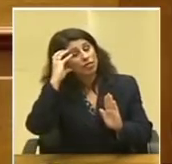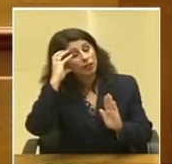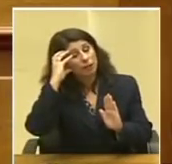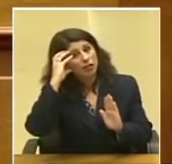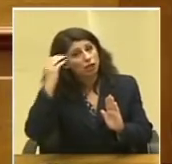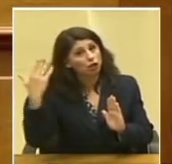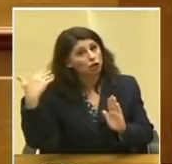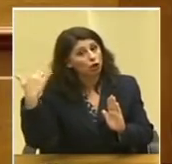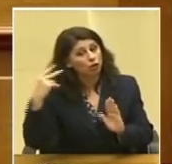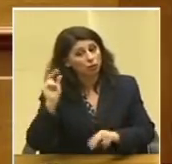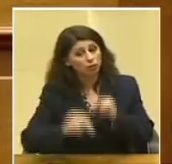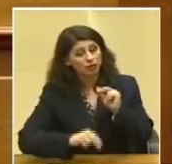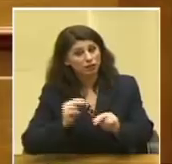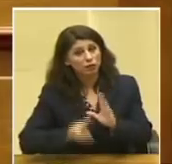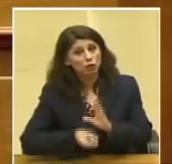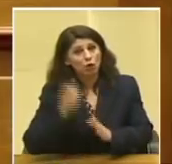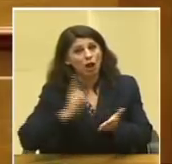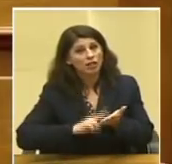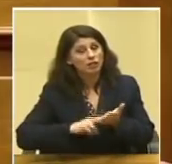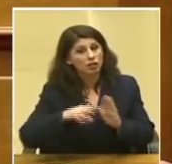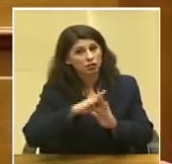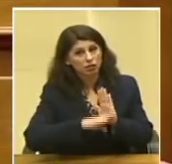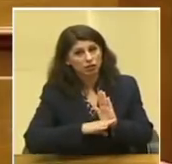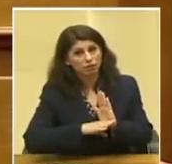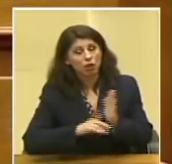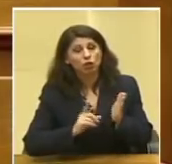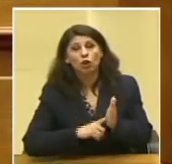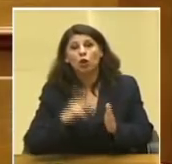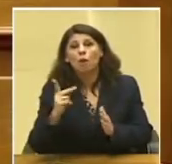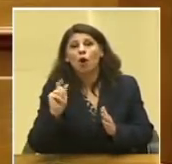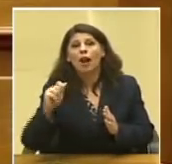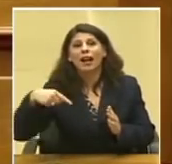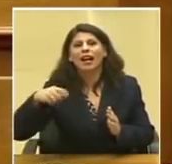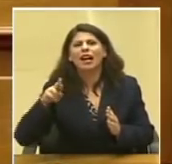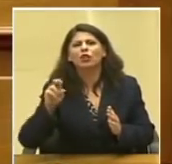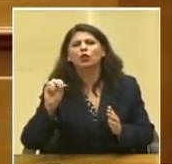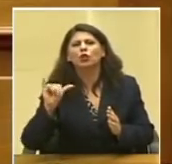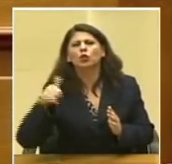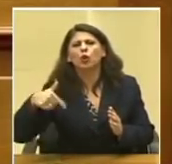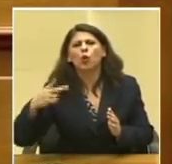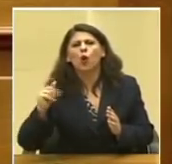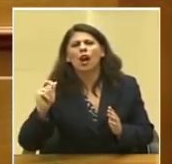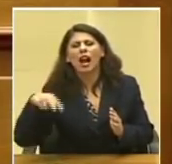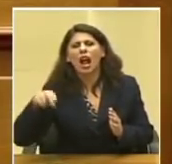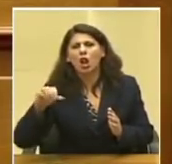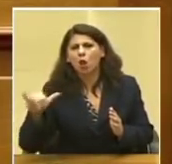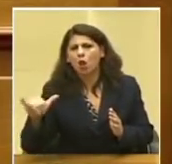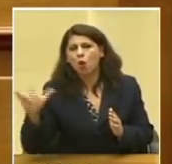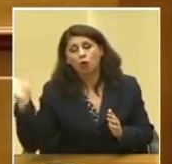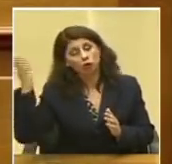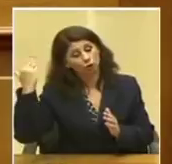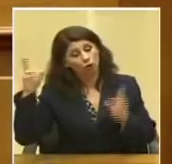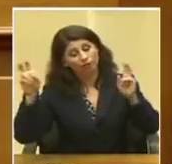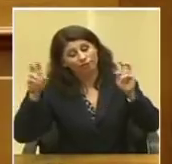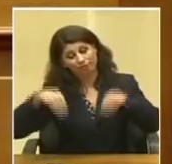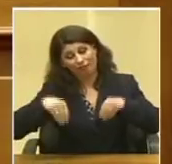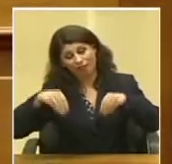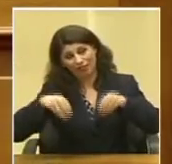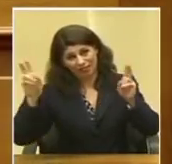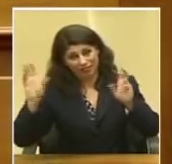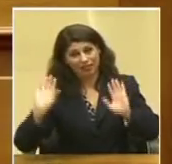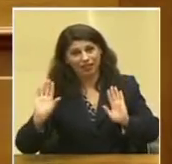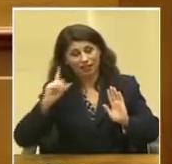τότε που ψηφίζαμε το νέο ασφαλιστικό, τον νόμο Κατρούγκαλου, όπως τον βαφτίσατε, για τον οποίο μάλιστα επινοήσατε και